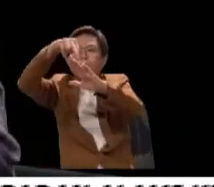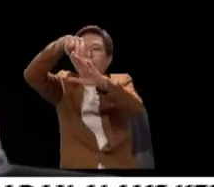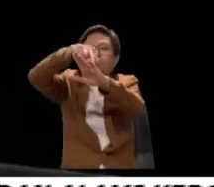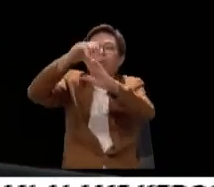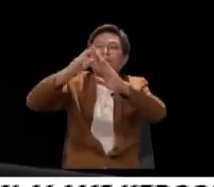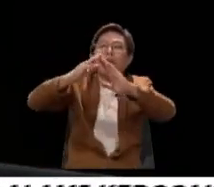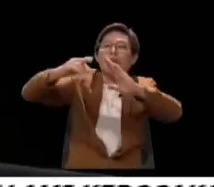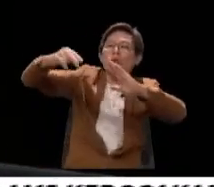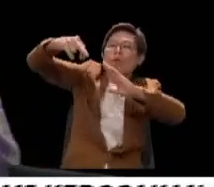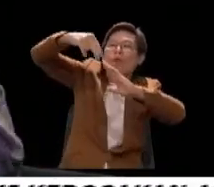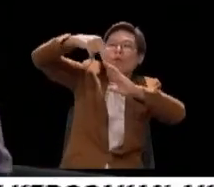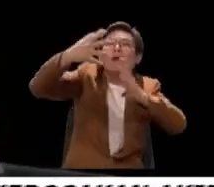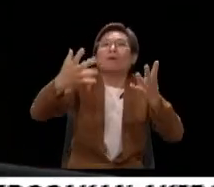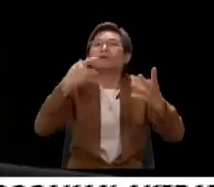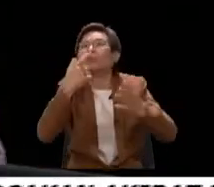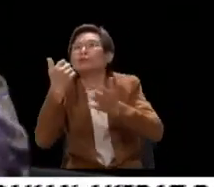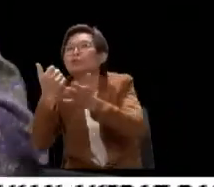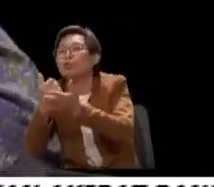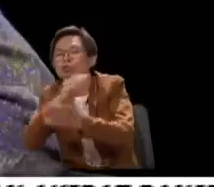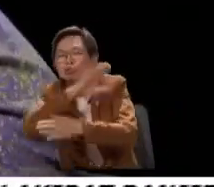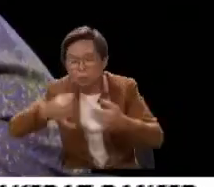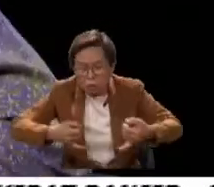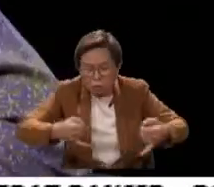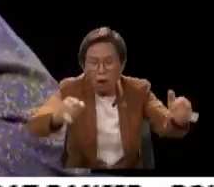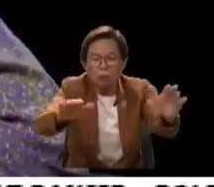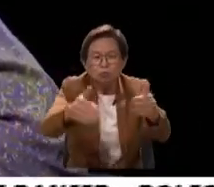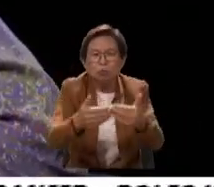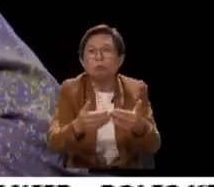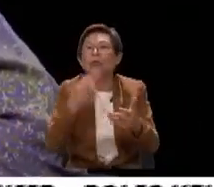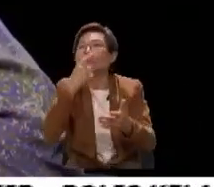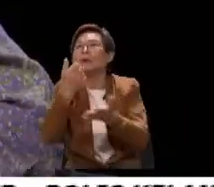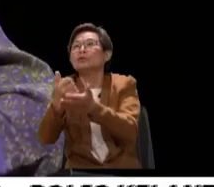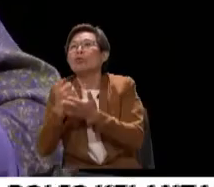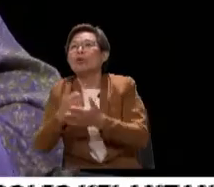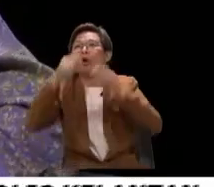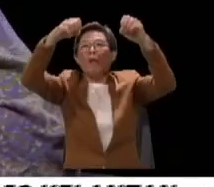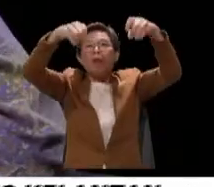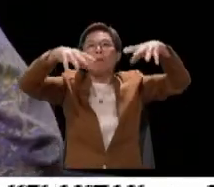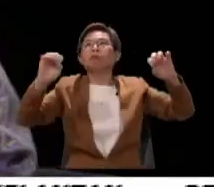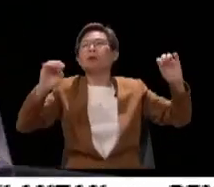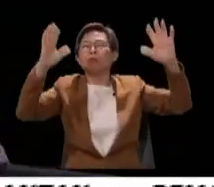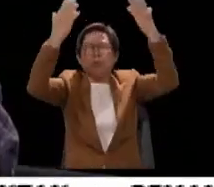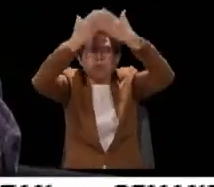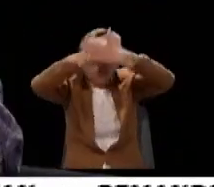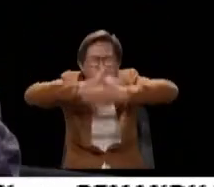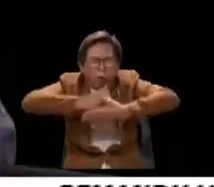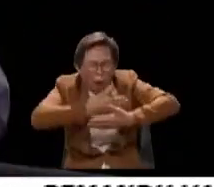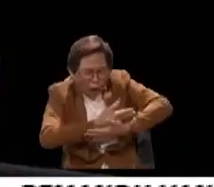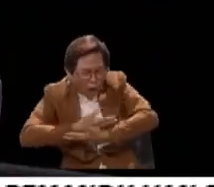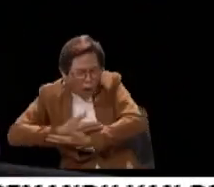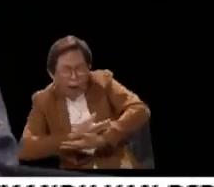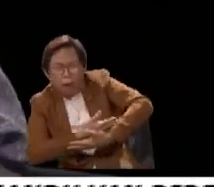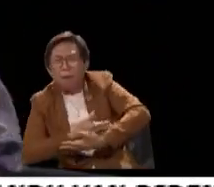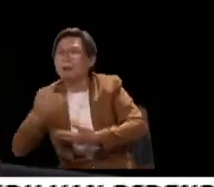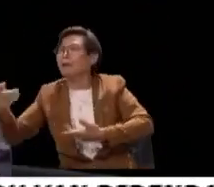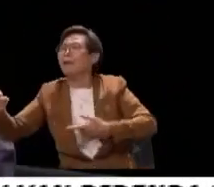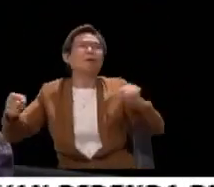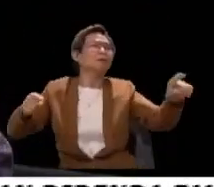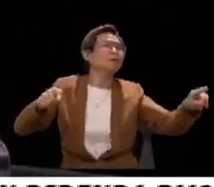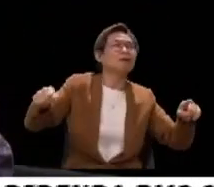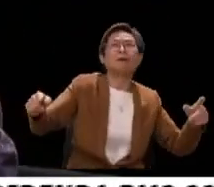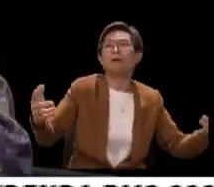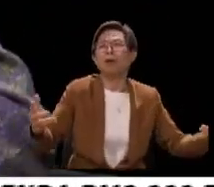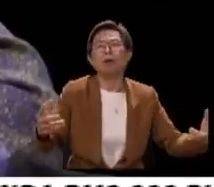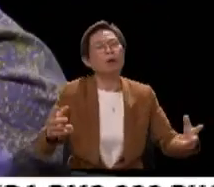Nak datang tolong mereka kerana jalan semua tutup dan sebagainya jadi dan lampu tak ada gap dan anak-anak mereka dia kat sini anak Kat sana Jadi